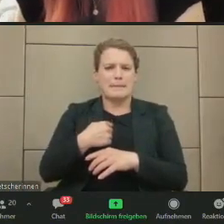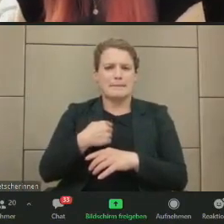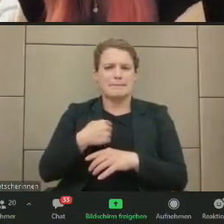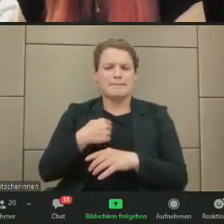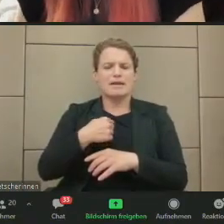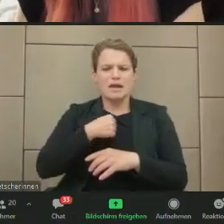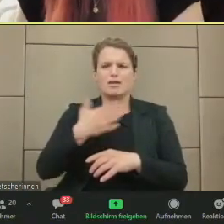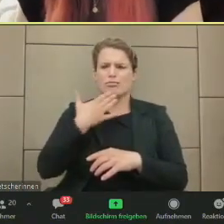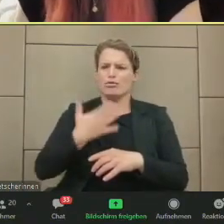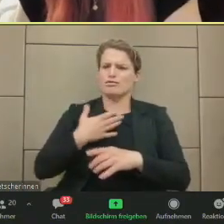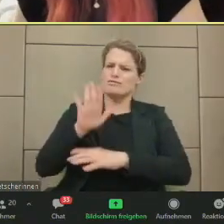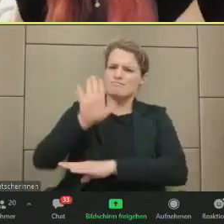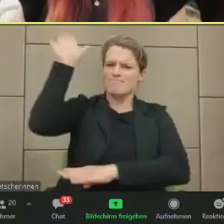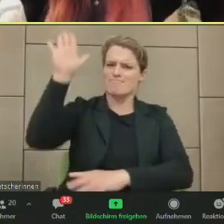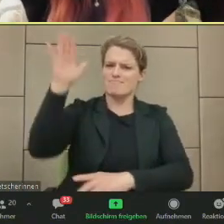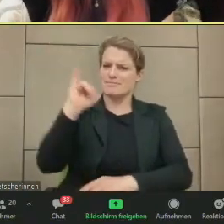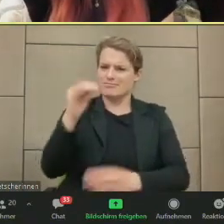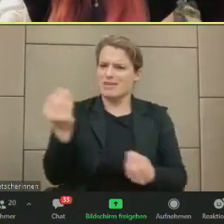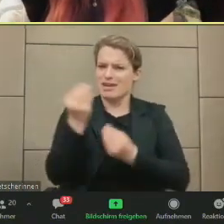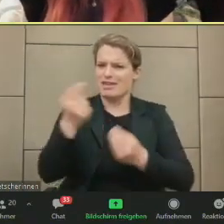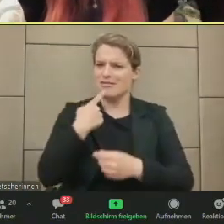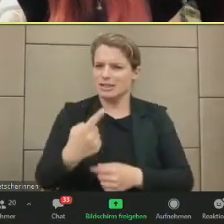vorpreschen darf. Doch. Sicher.